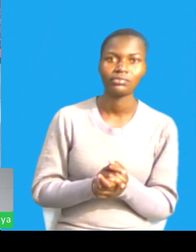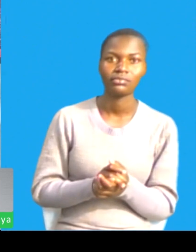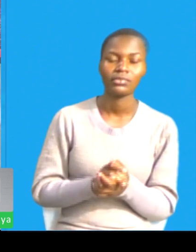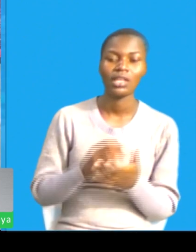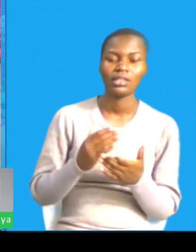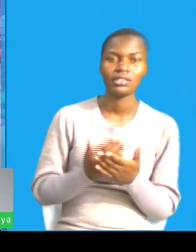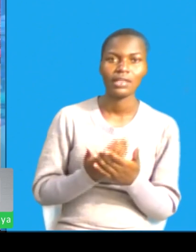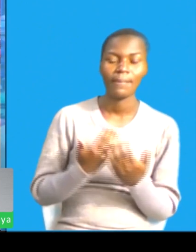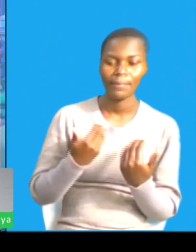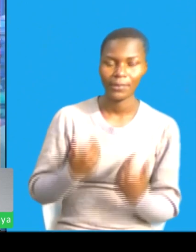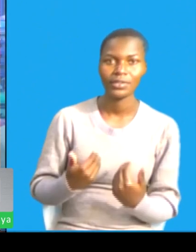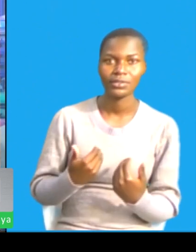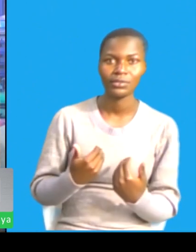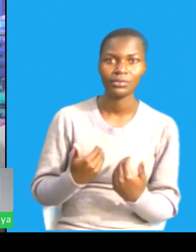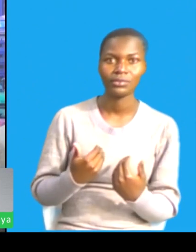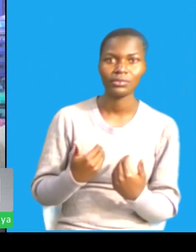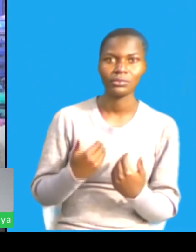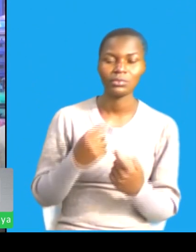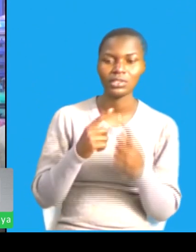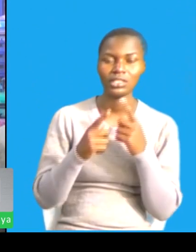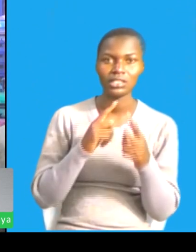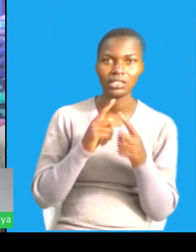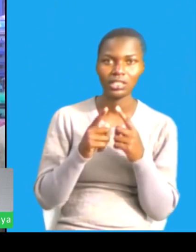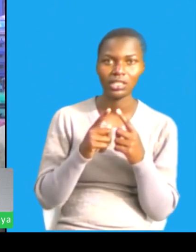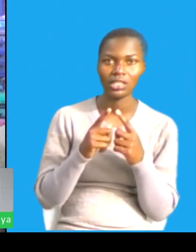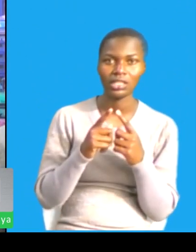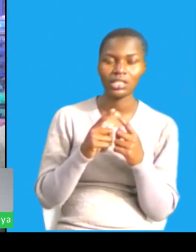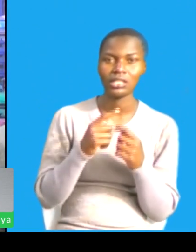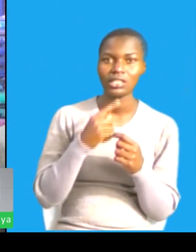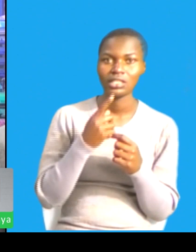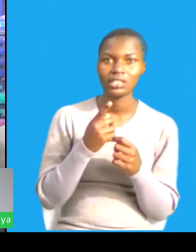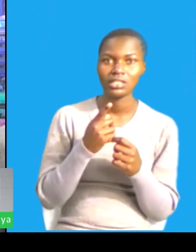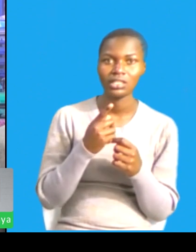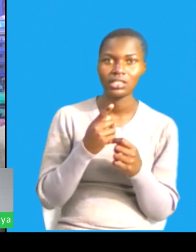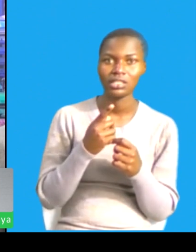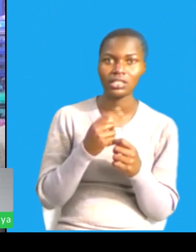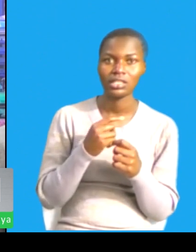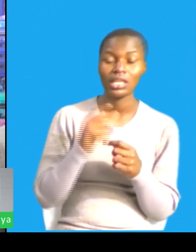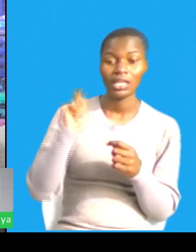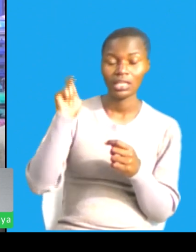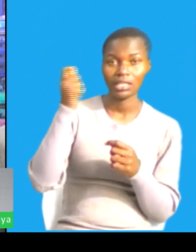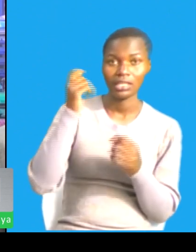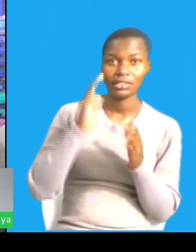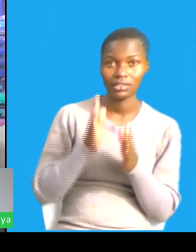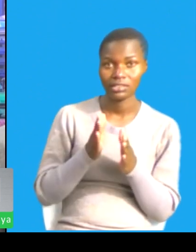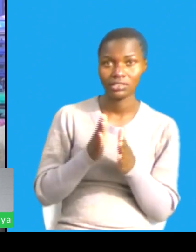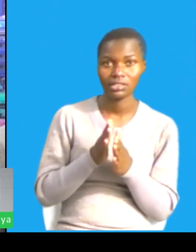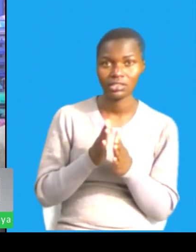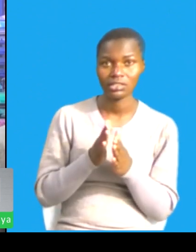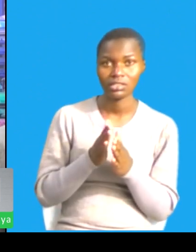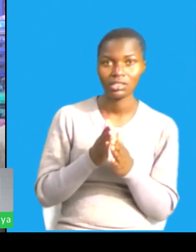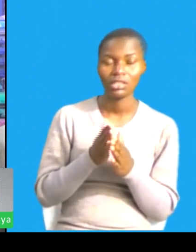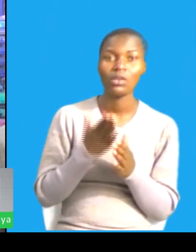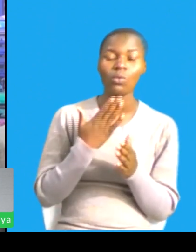Someone would argue that this is a case of perception. You know, Kenyans want